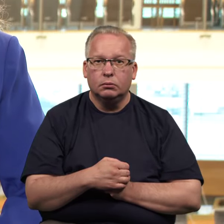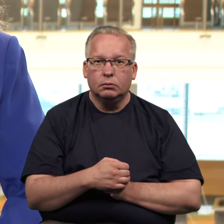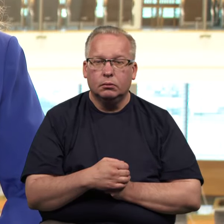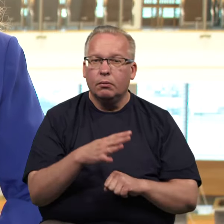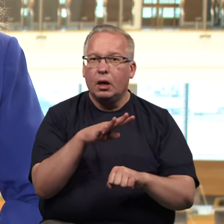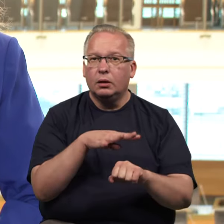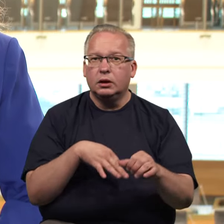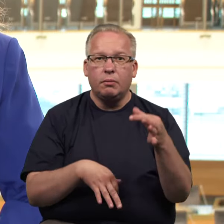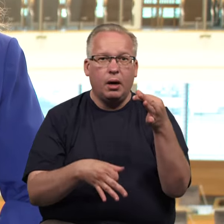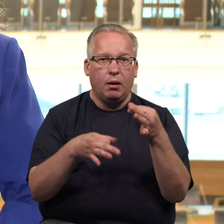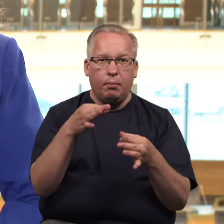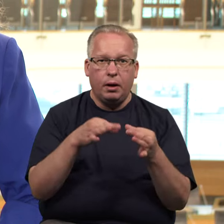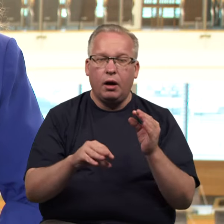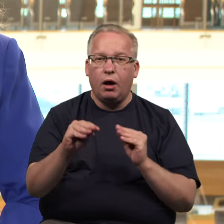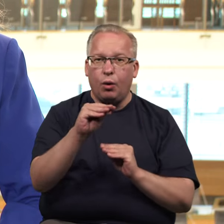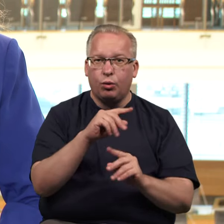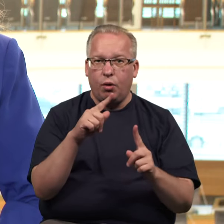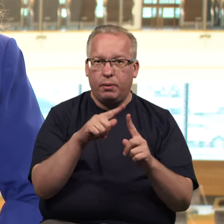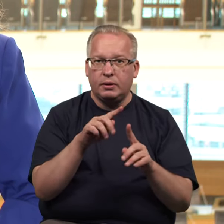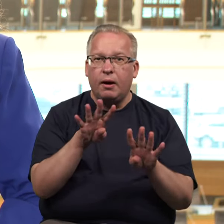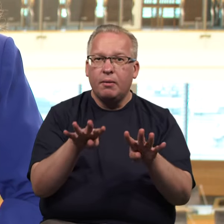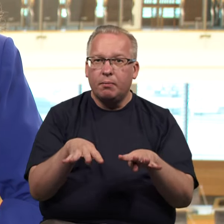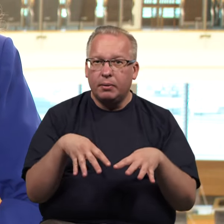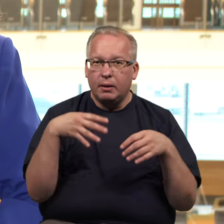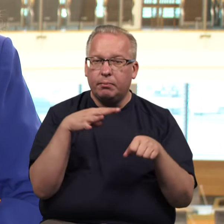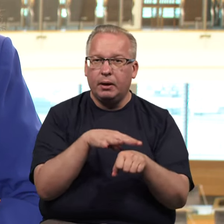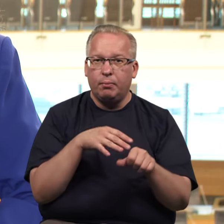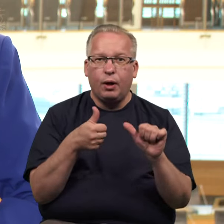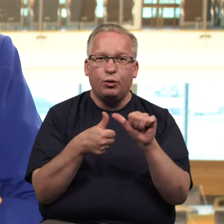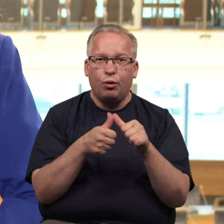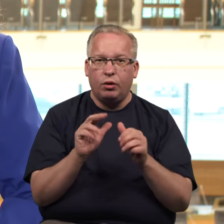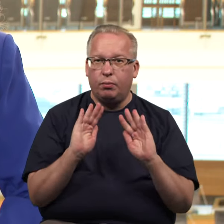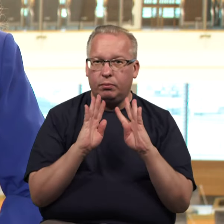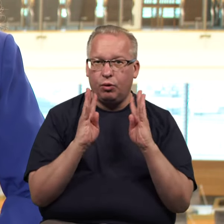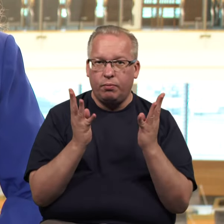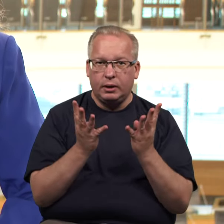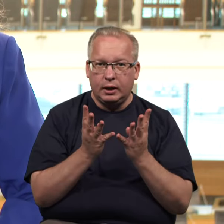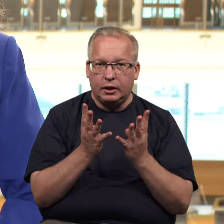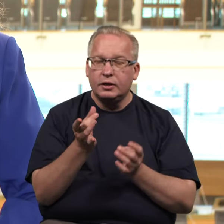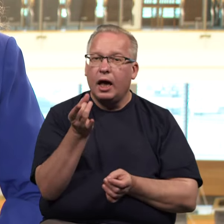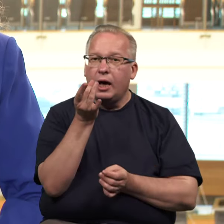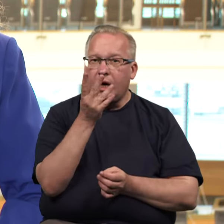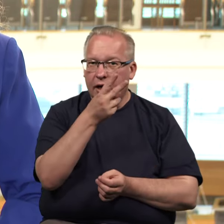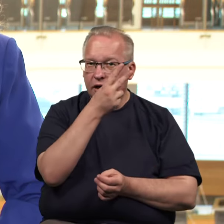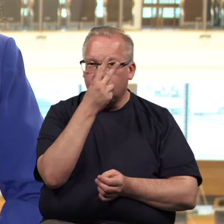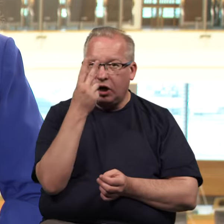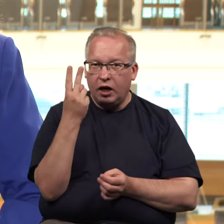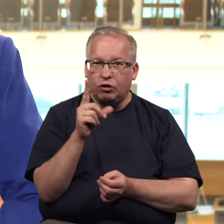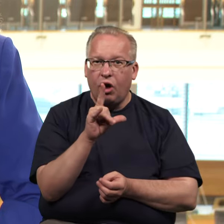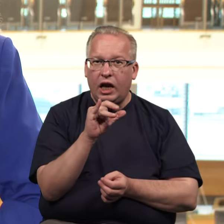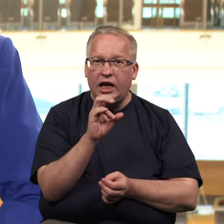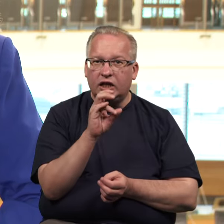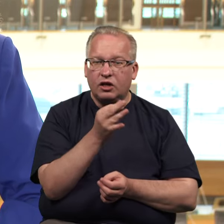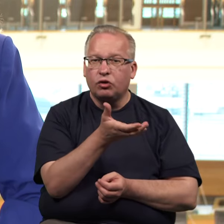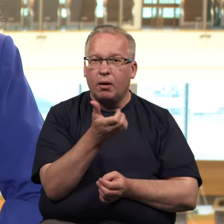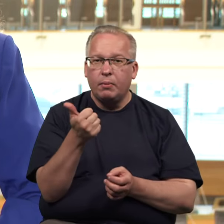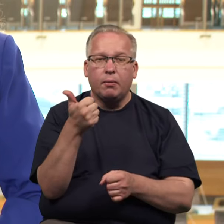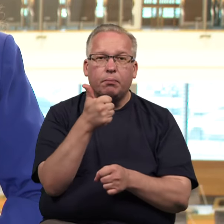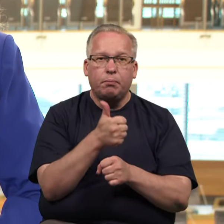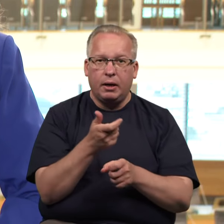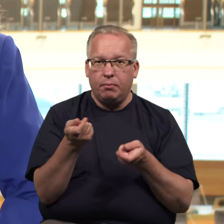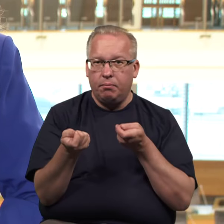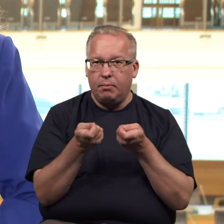Seime posėdžiavo Europos tarybos parlamentinės asamblėjos nuolatinis komitetas. Gegužę Lietuva iš Lichtenšteino perėmė